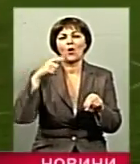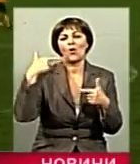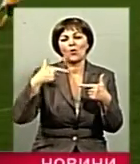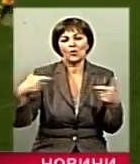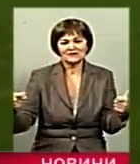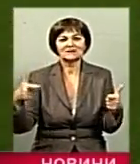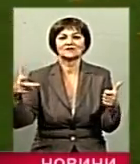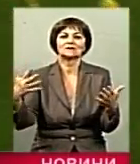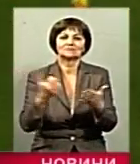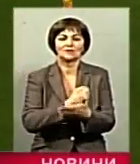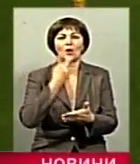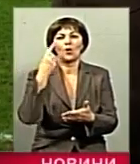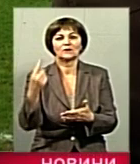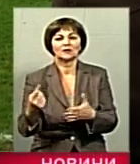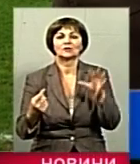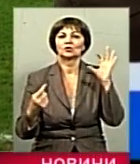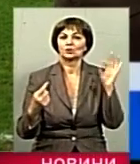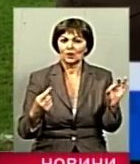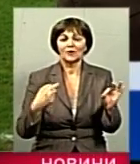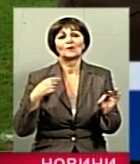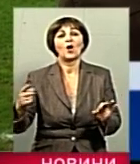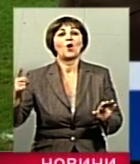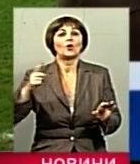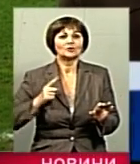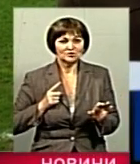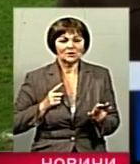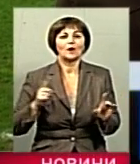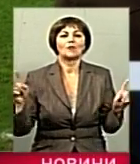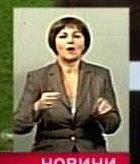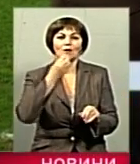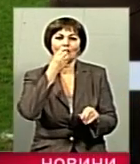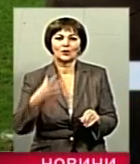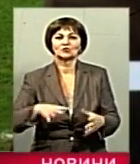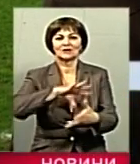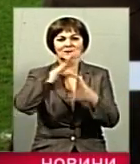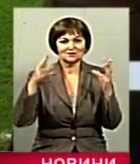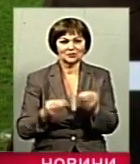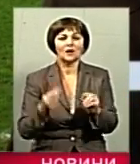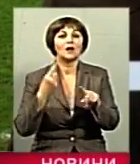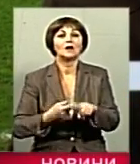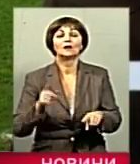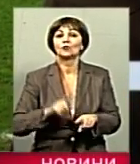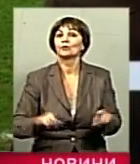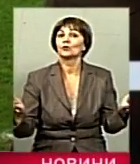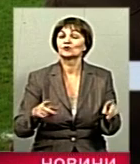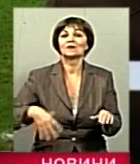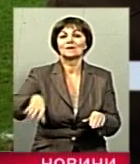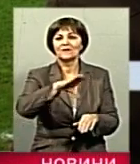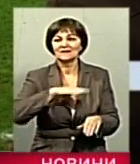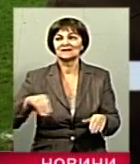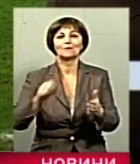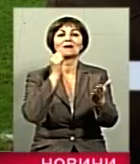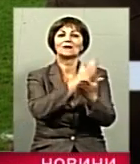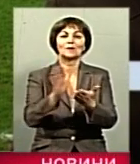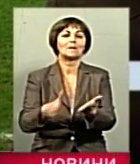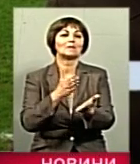перемогу з рахунком 1-0. Очікуємо хороших результатів, тому що ми по всім напрямках сьогодні